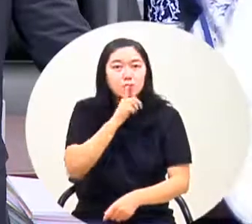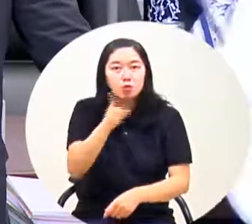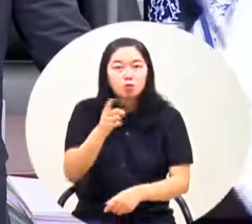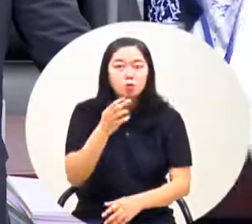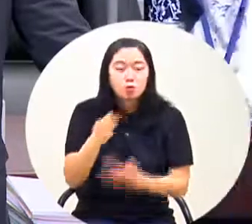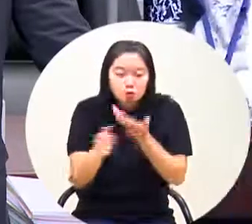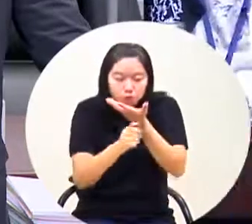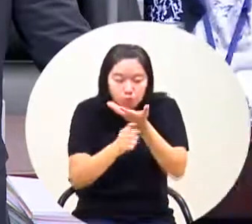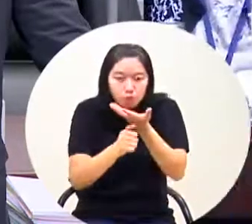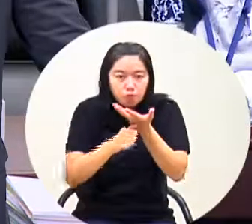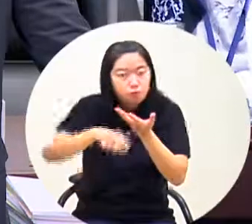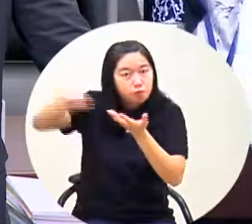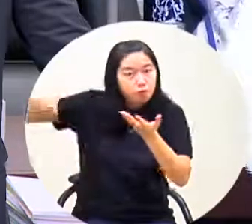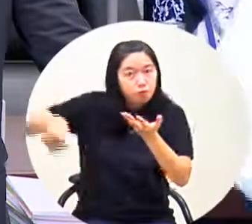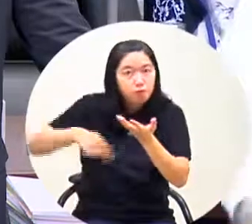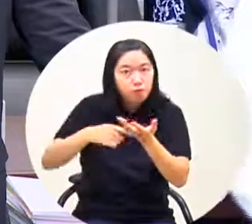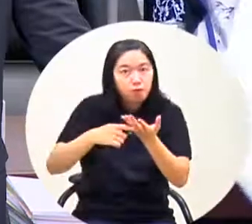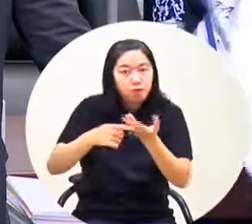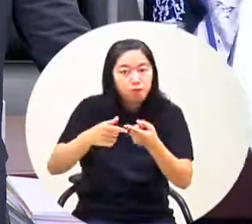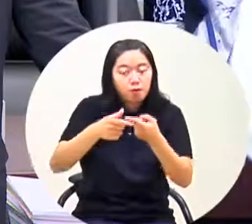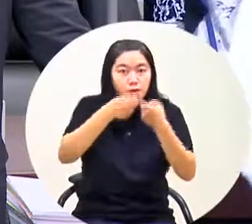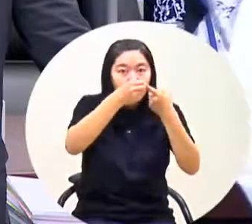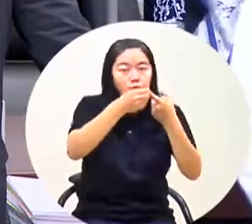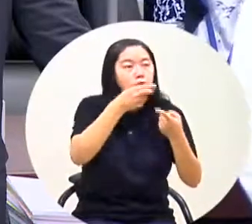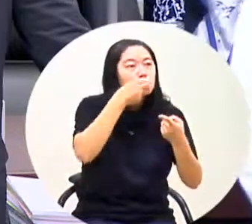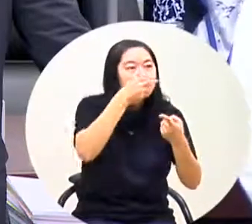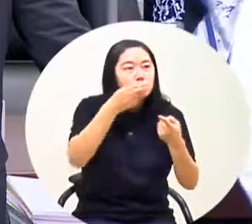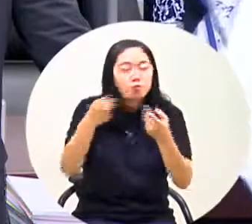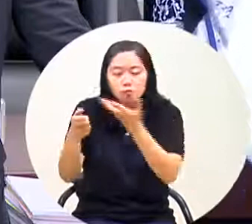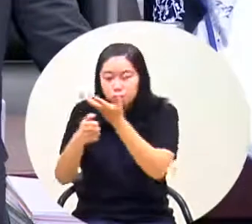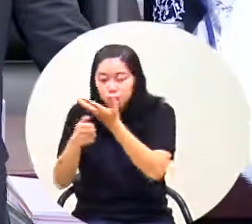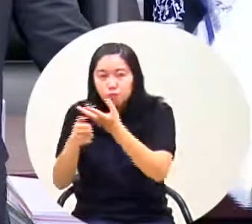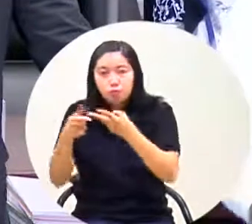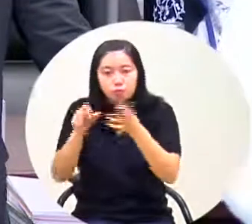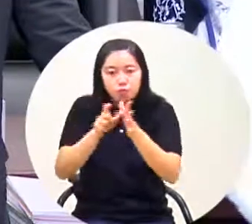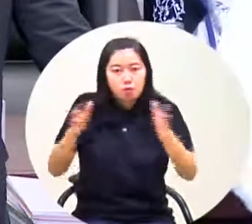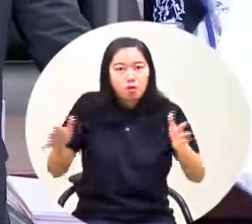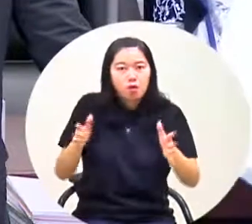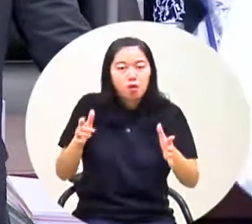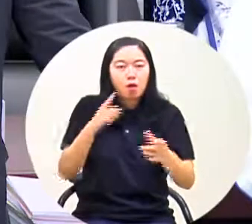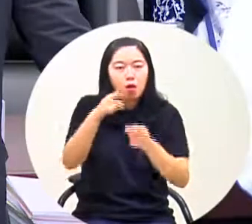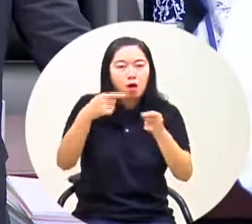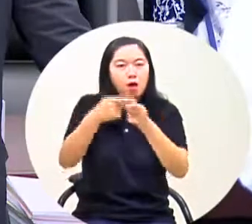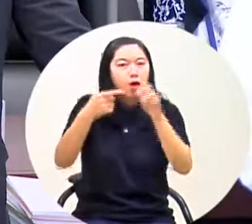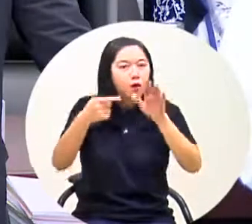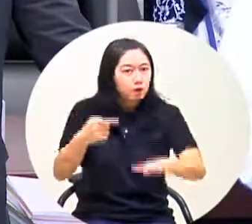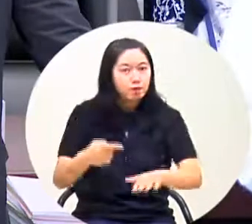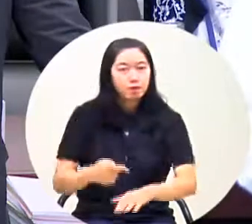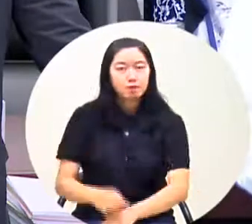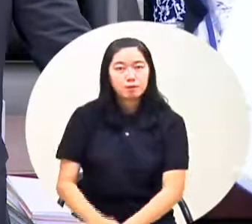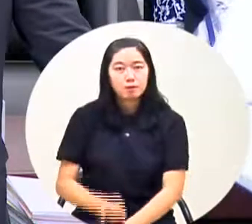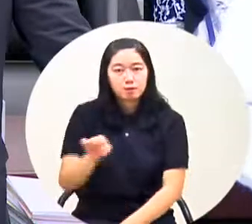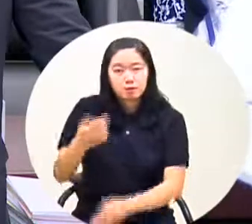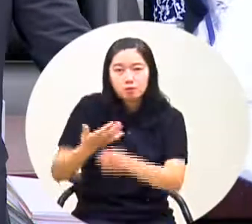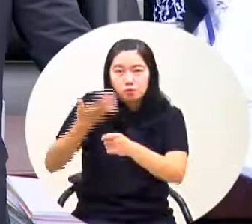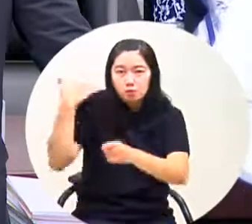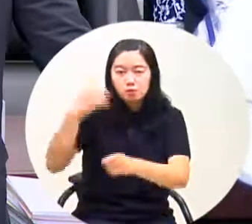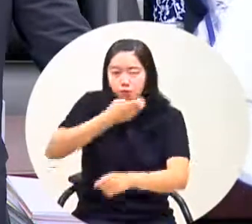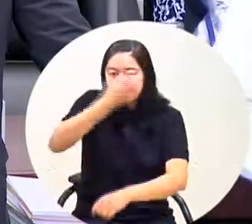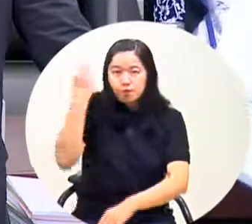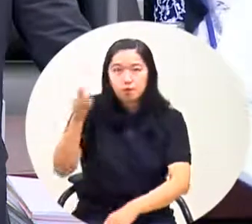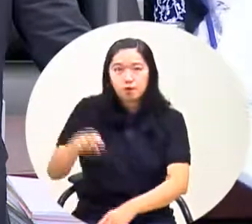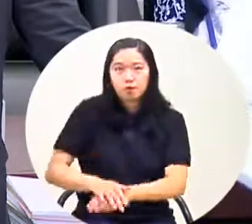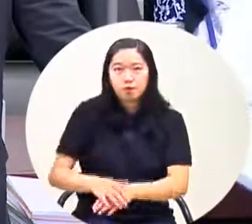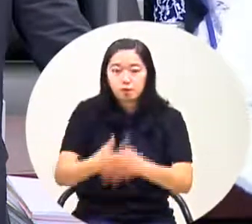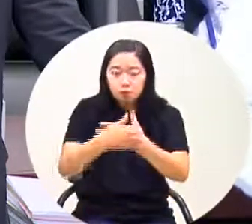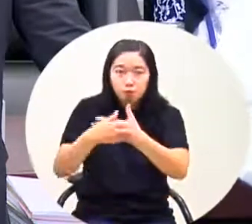的青少年，其实他从第一根烟到开始吸毒平均不到一年，所以这都是一个我们在过去的一个政策里面发现到说卫生局这